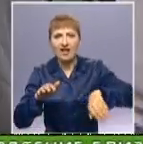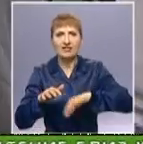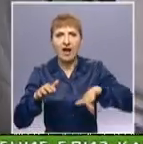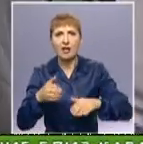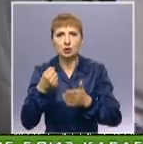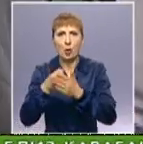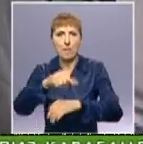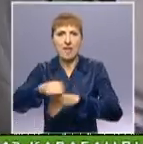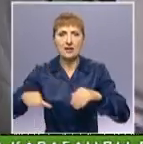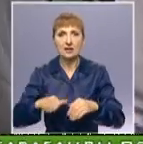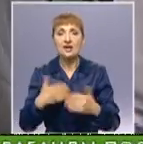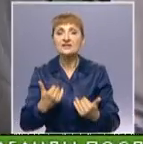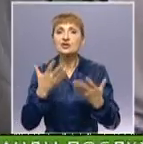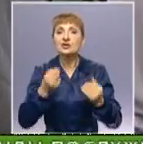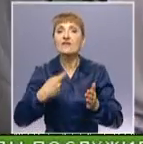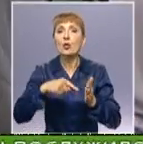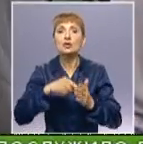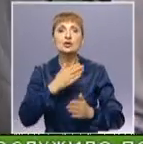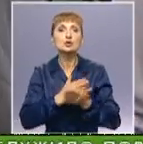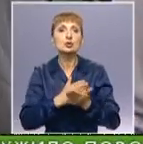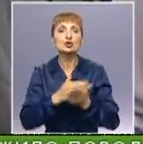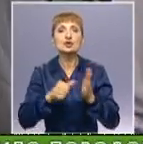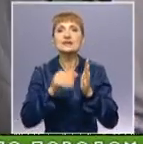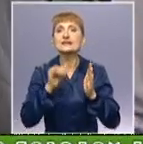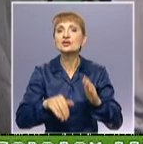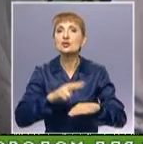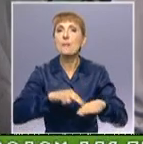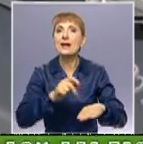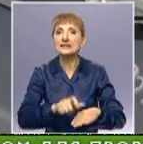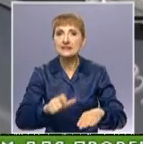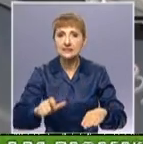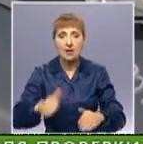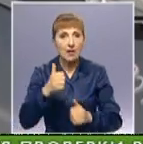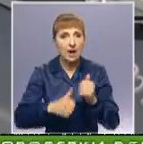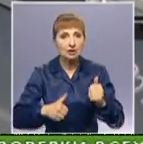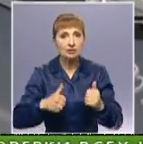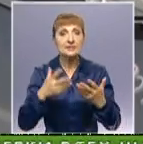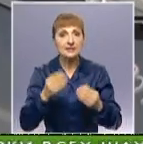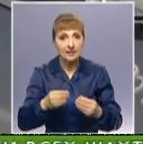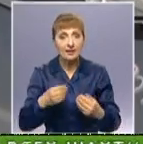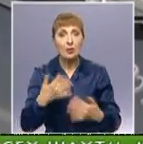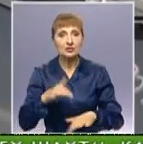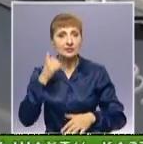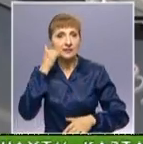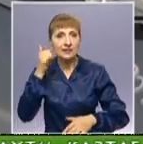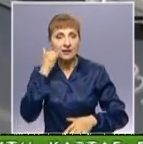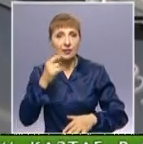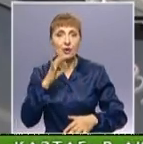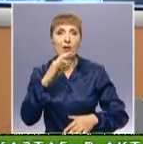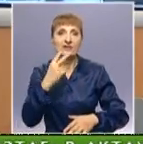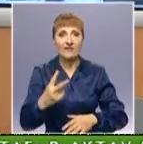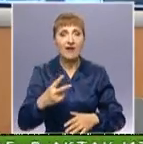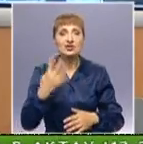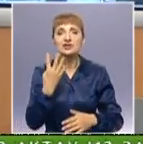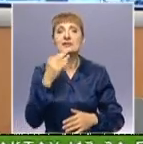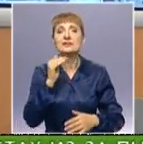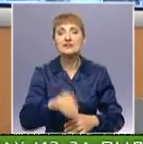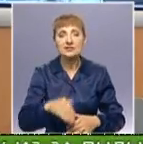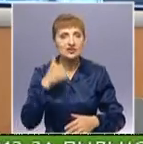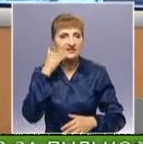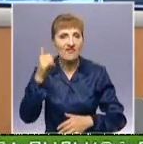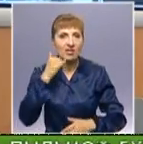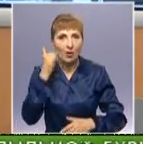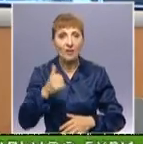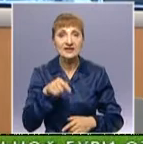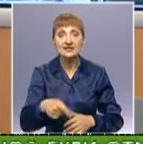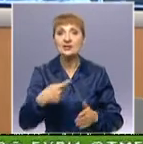10. На сегодняшний день в мегаполисе служат 6 тысяч полицейских. Каждый день на пульт 102 поступают 4 тысячи звонков от алматинцев.